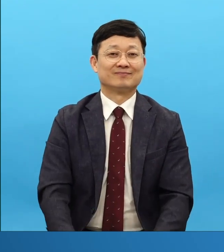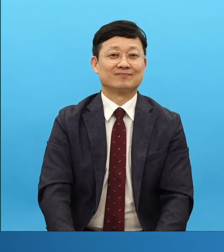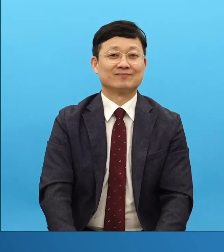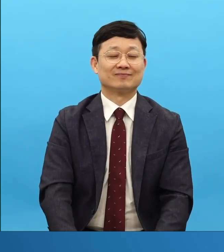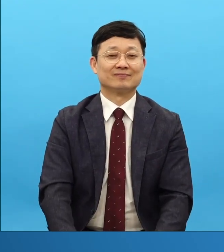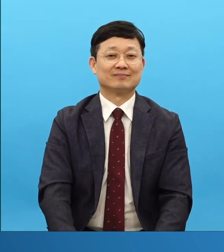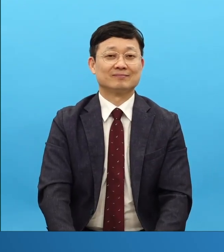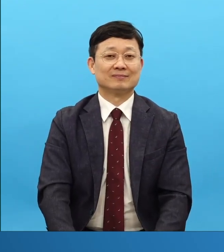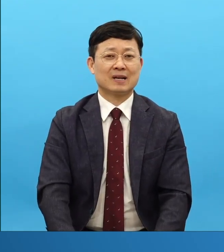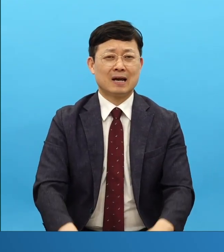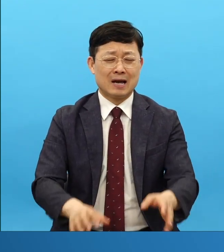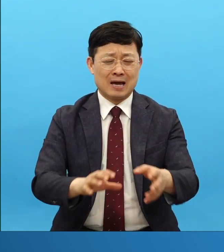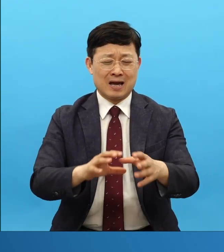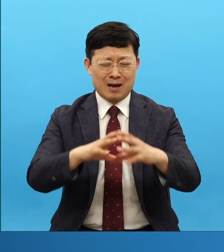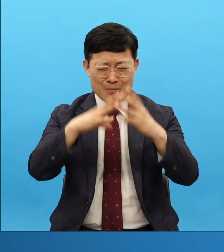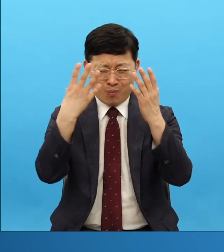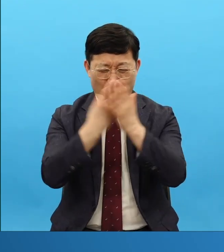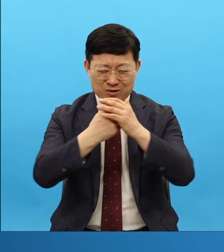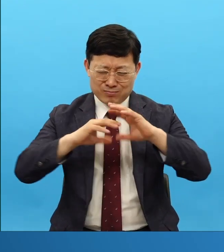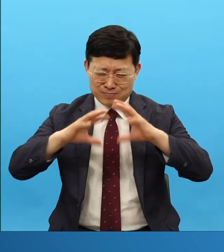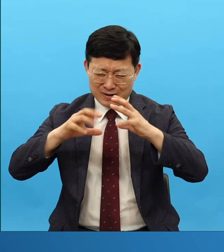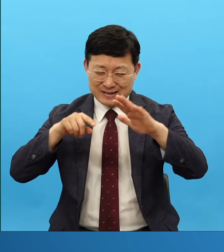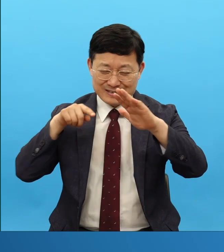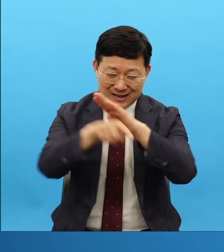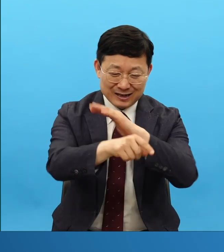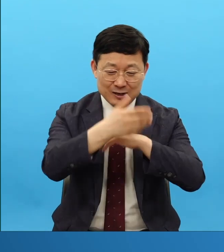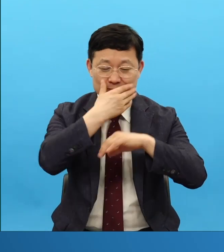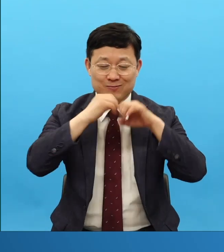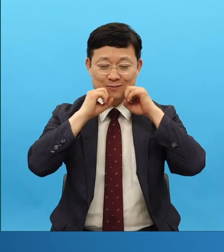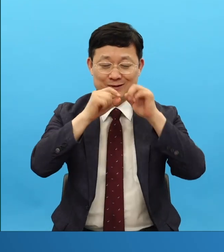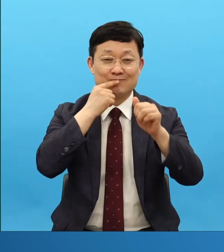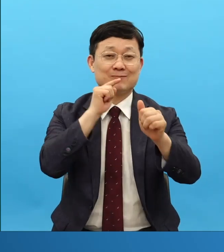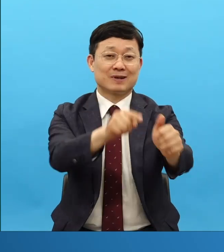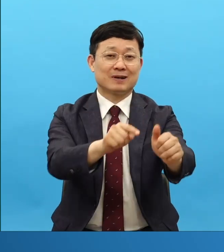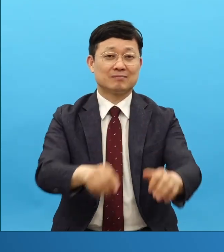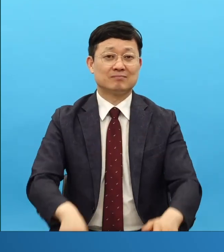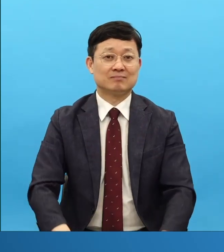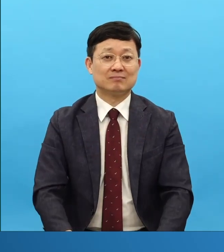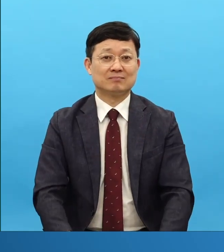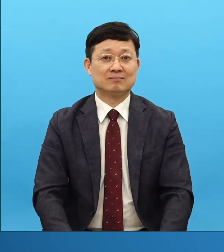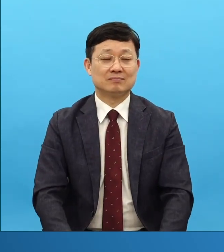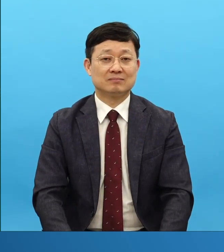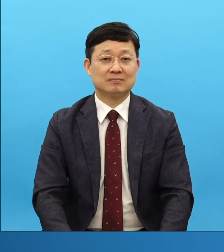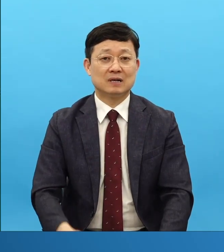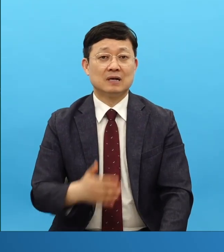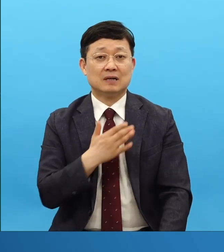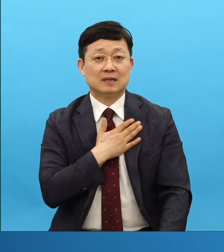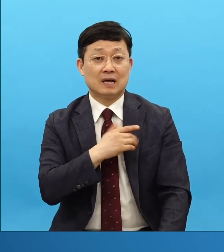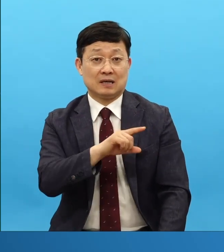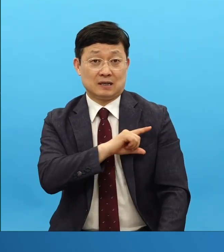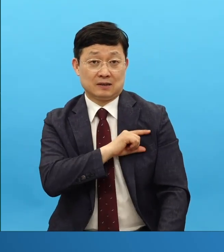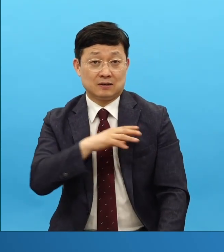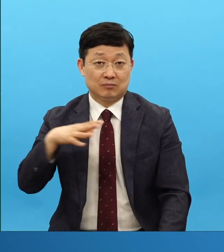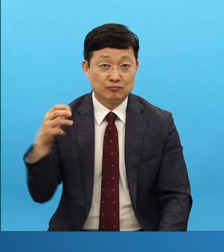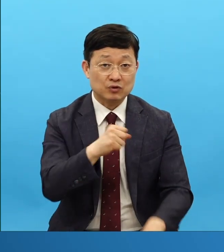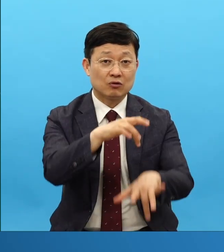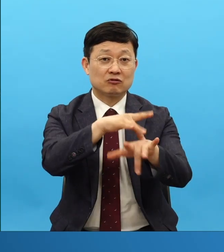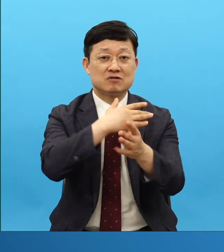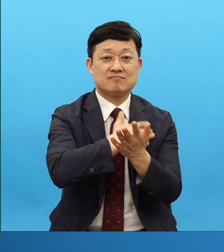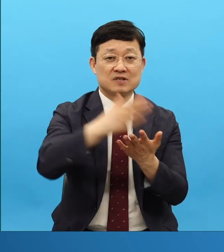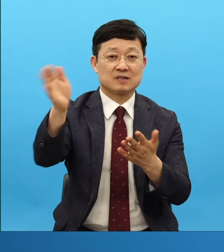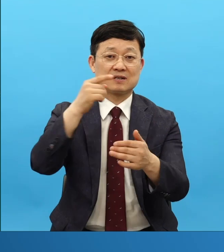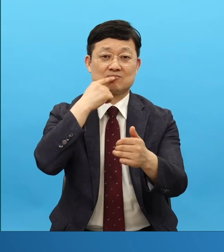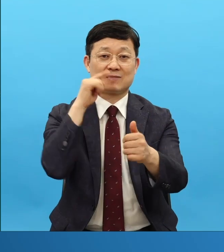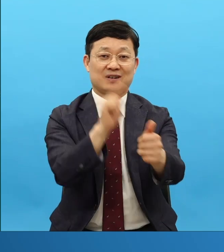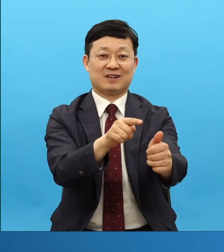급했든지 만민에게로 가라. And He was so urgent. He says, go to all the peoples. 농담 하나도 없고 뺄 거 없어. 내 이름으로 귀신 쫓아내라. And there's no joke in that